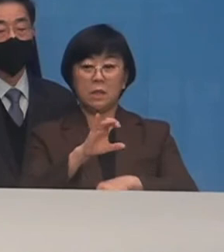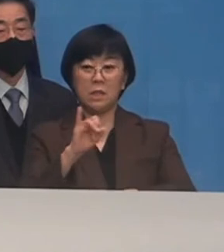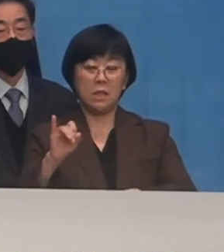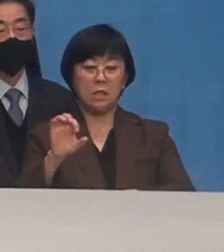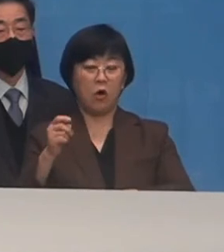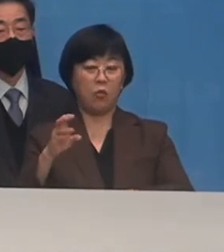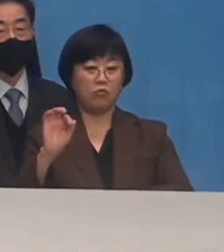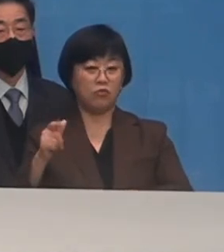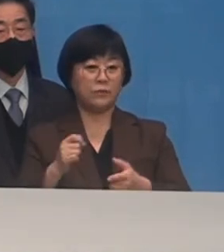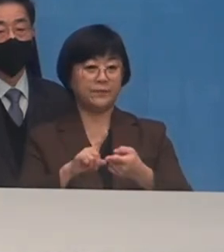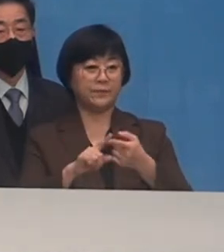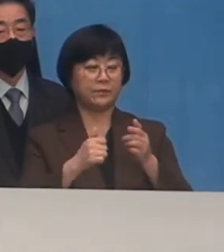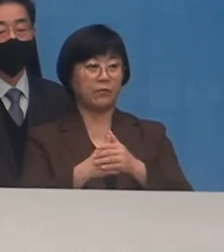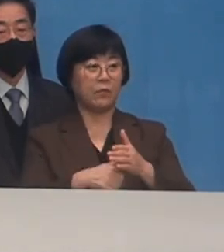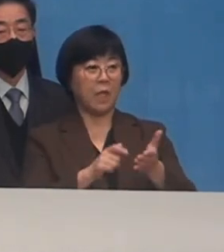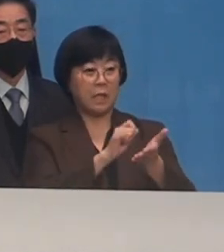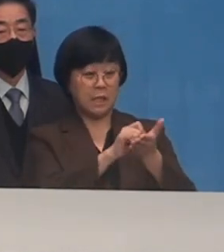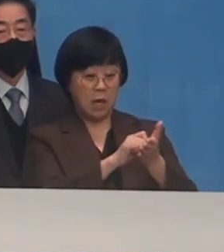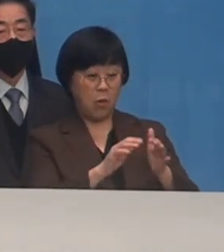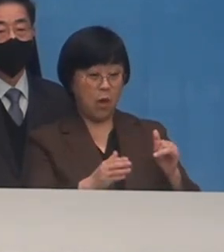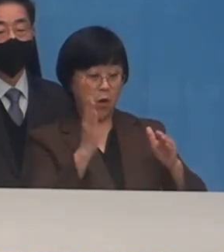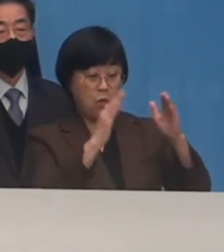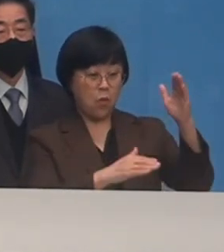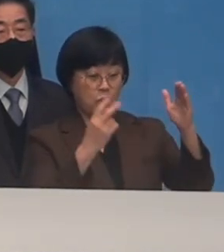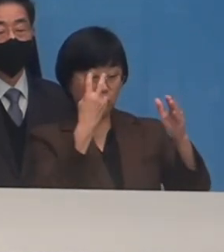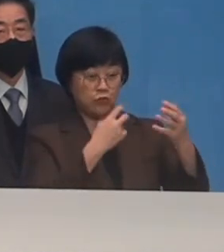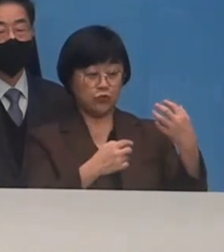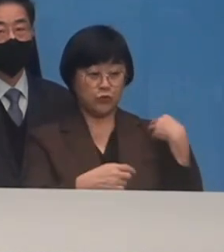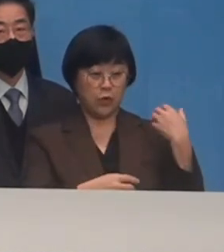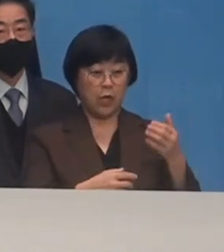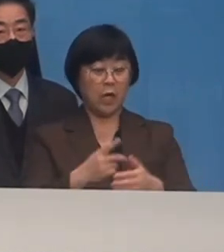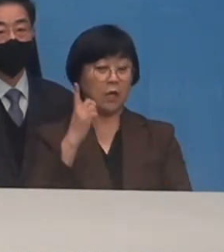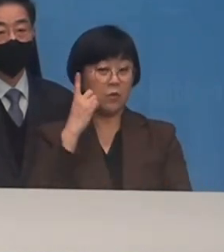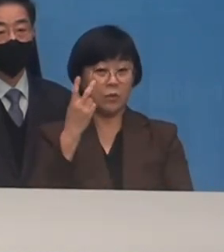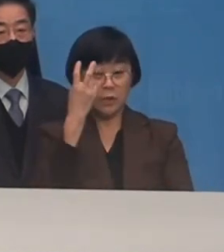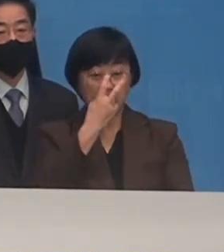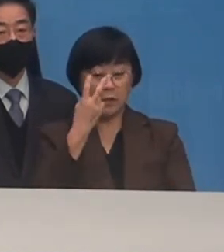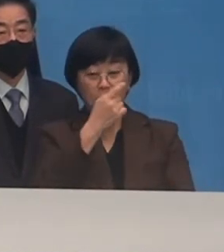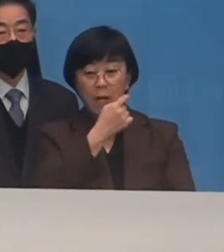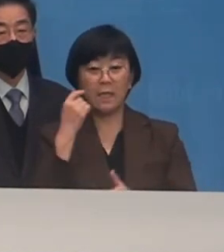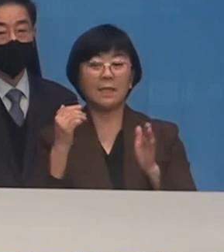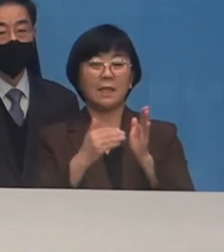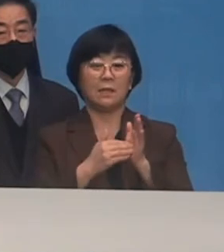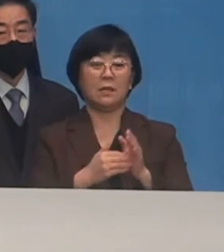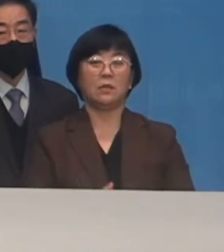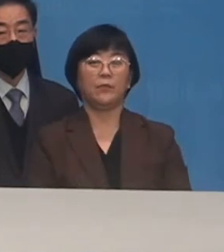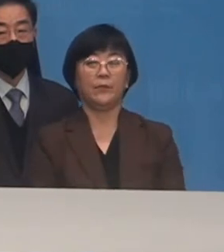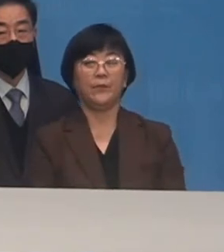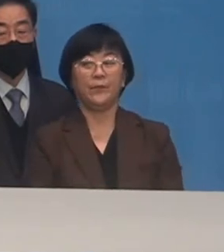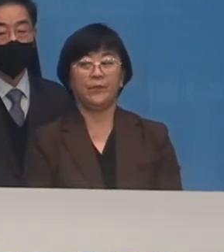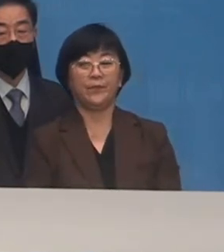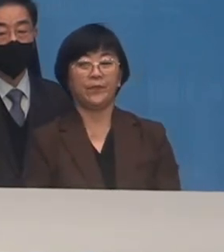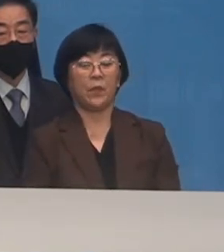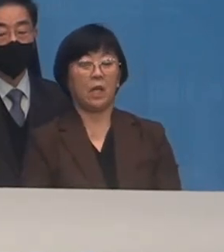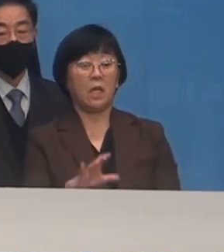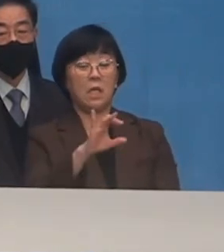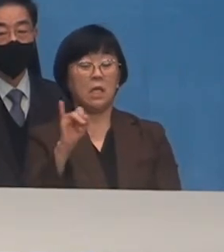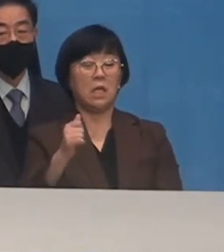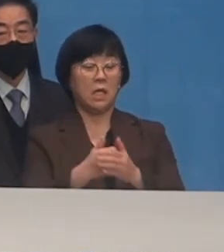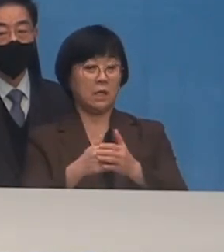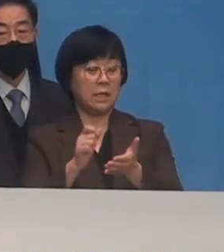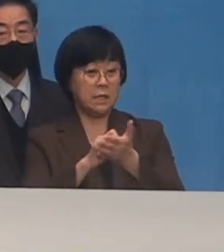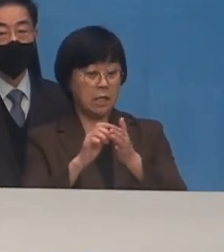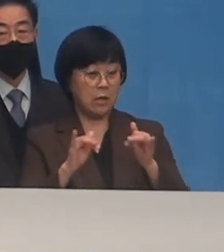기자와 박모 기자에 대한 공수처의 통신 사찰 사실이 확인됐기 때문이다. 이영훈 기자는